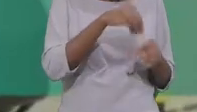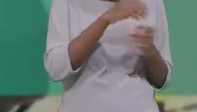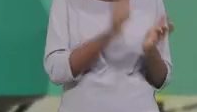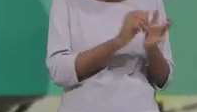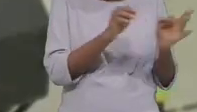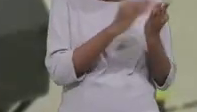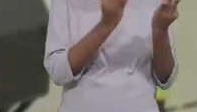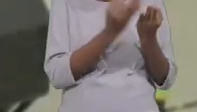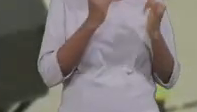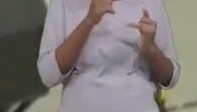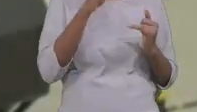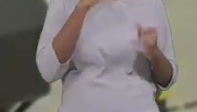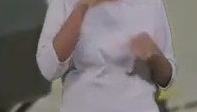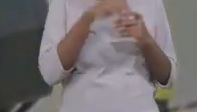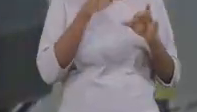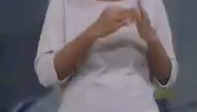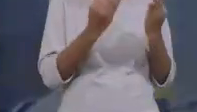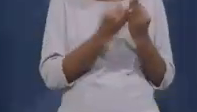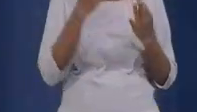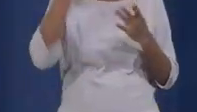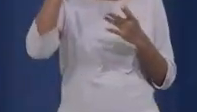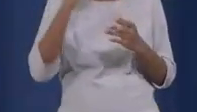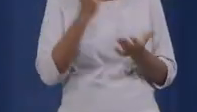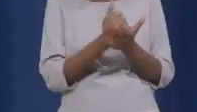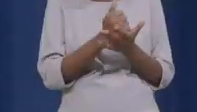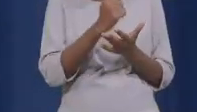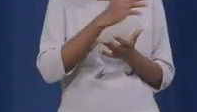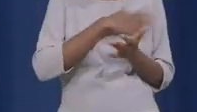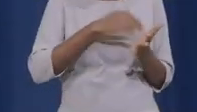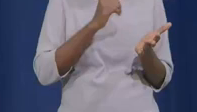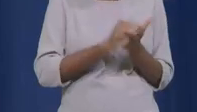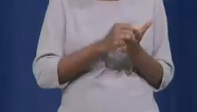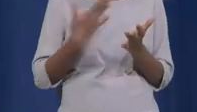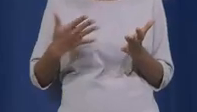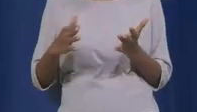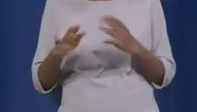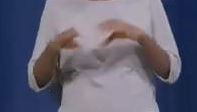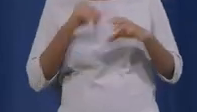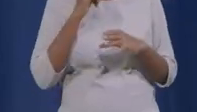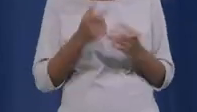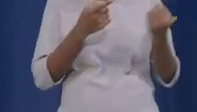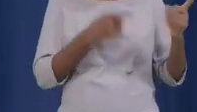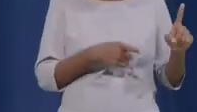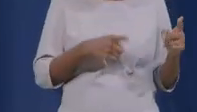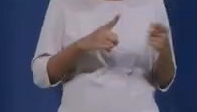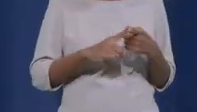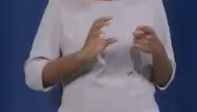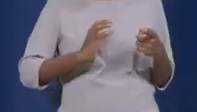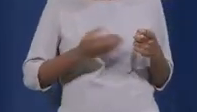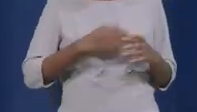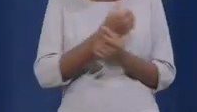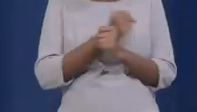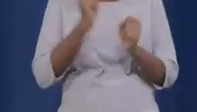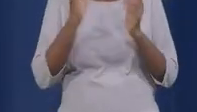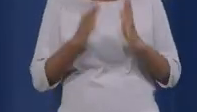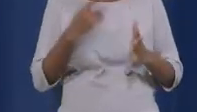Mais tu n'es plus pleinement dans cette famille. Tu es dans la famille de Dieu. Et cette chose ne